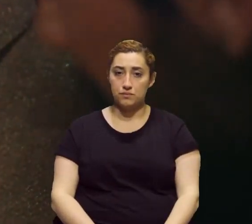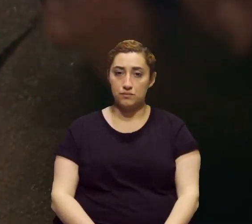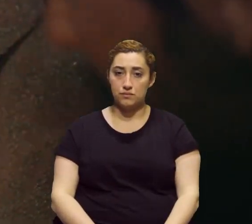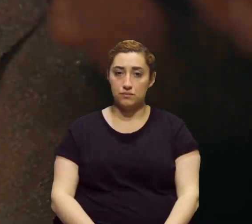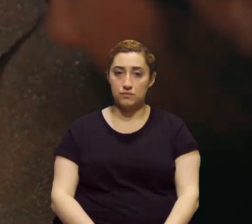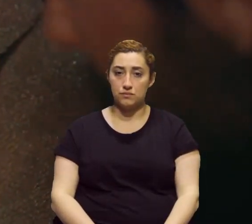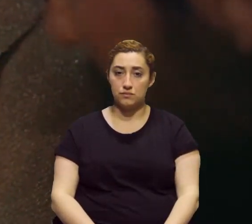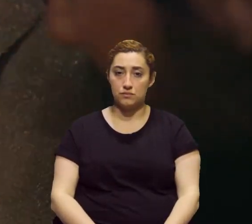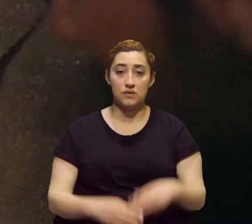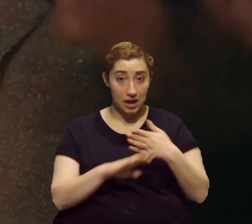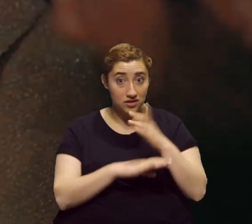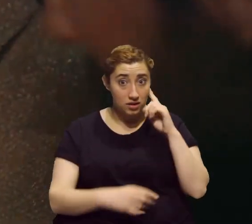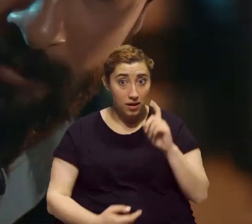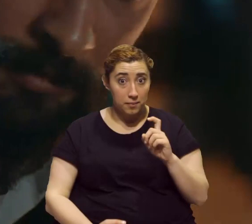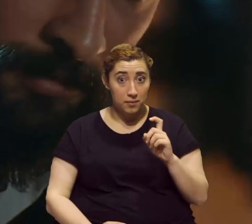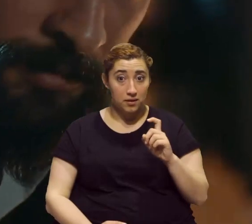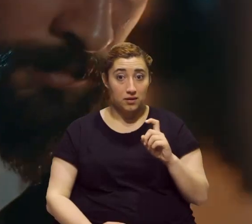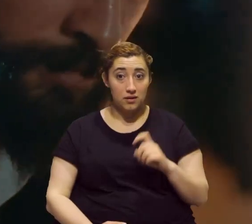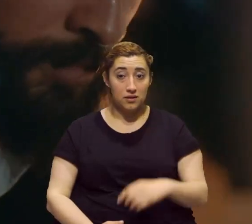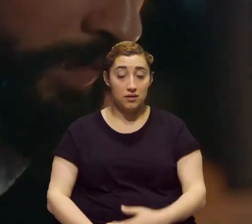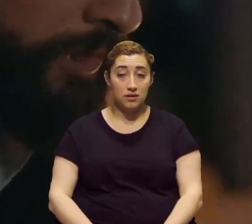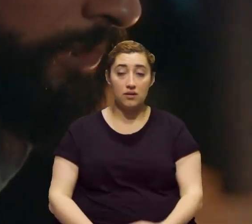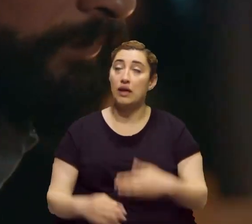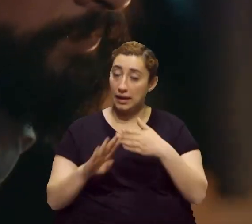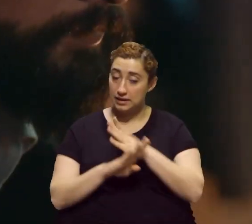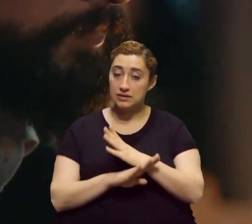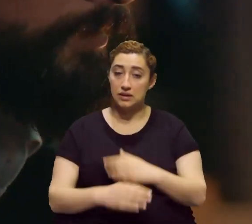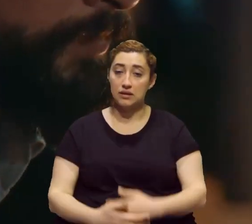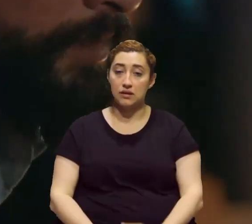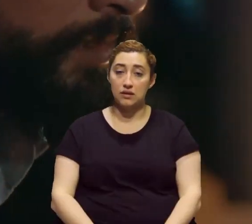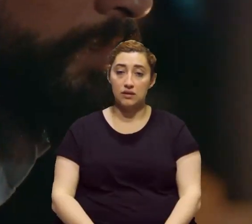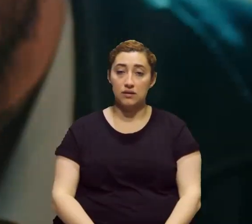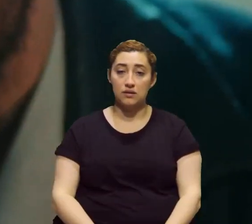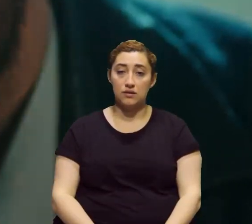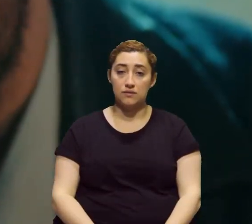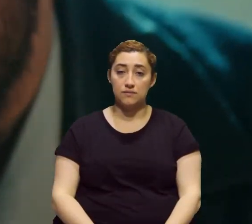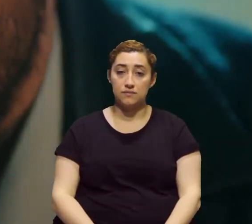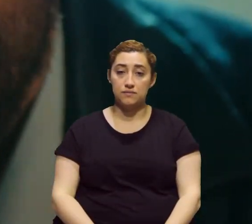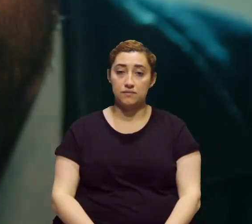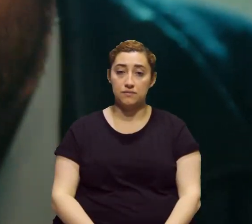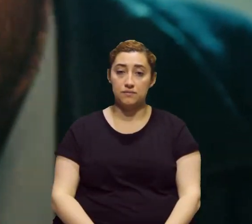gülümsedi. Gerçekten mi? Gerçekten.